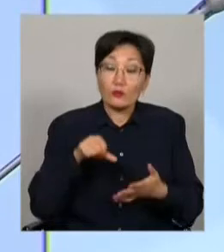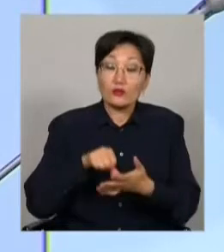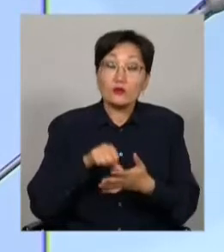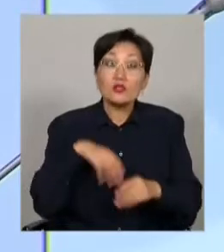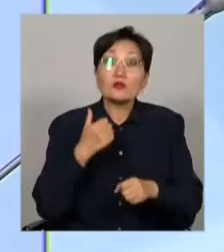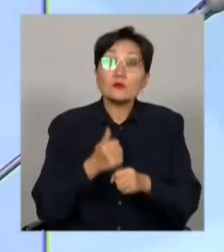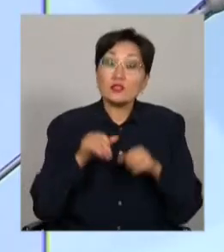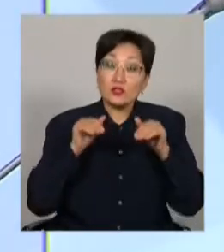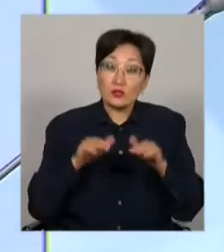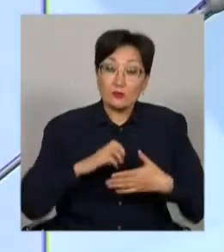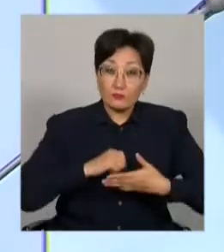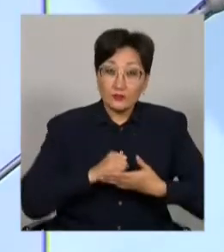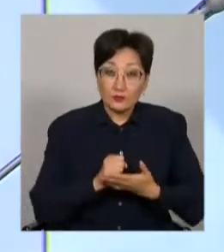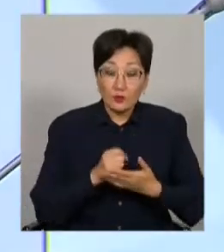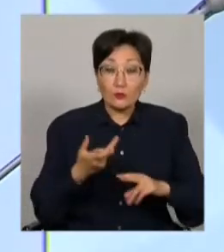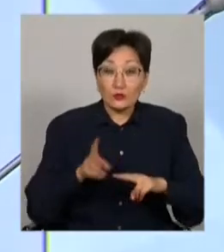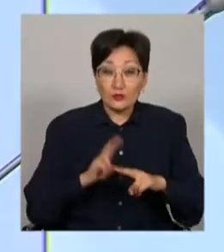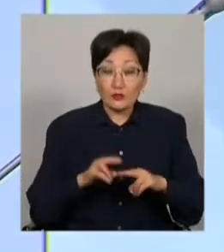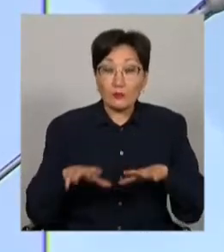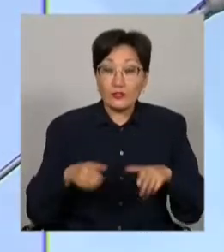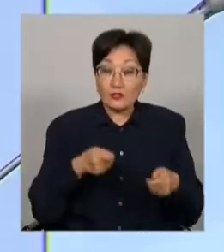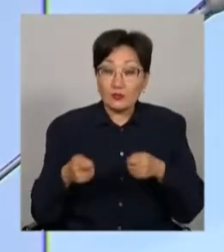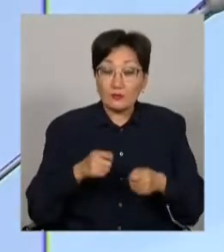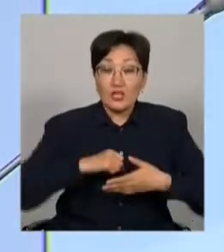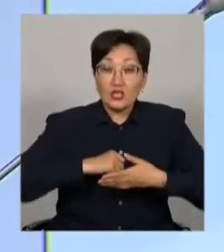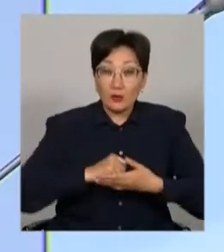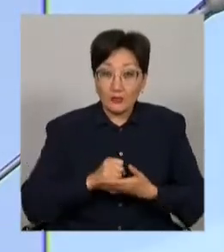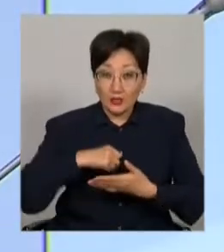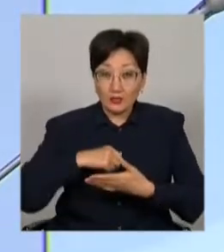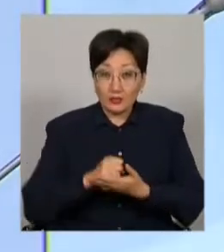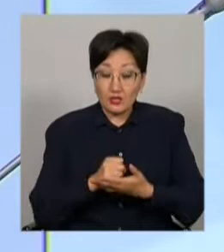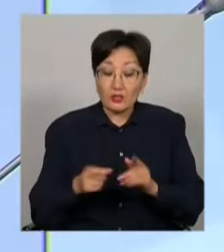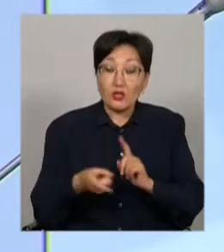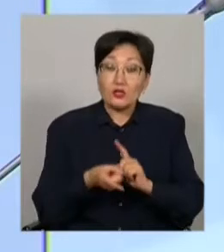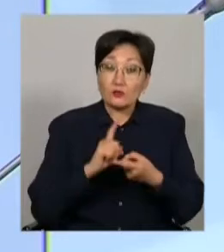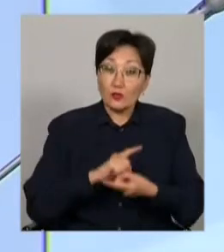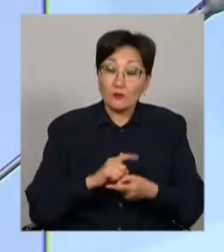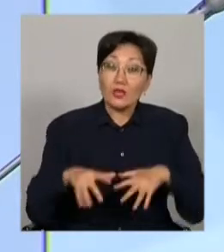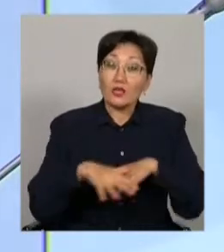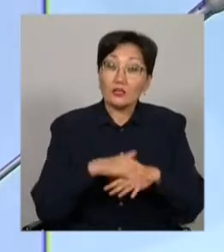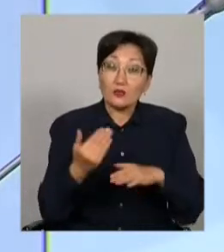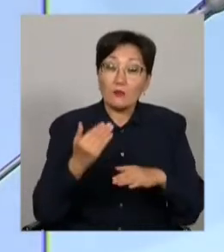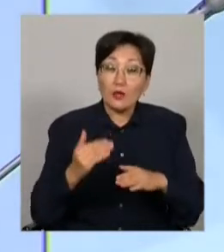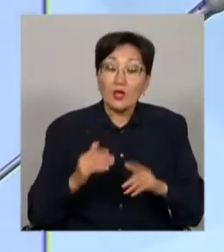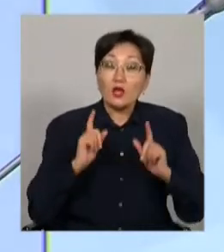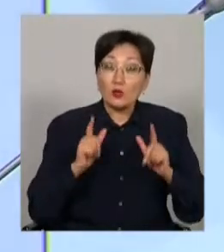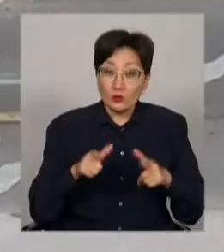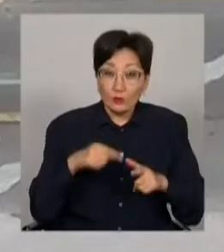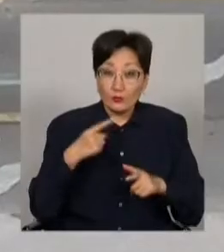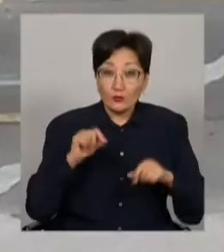бір шешімге қабылданған шешім бұл президенттің қабылданған реформаларын халықтың қолдауы деп айтуымызға